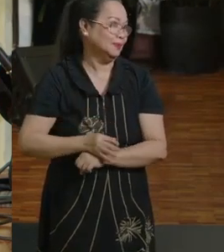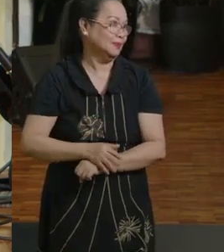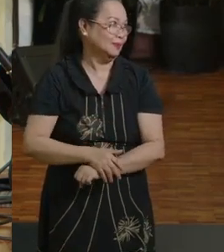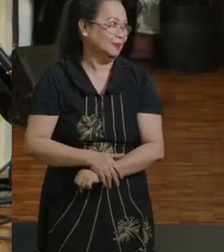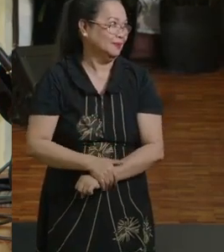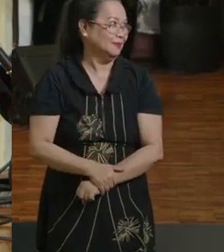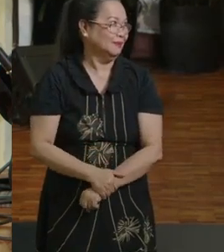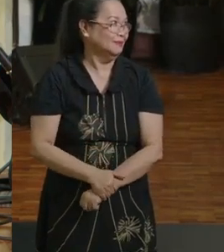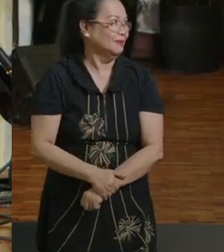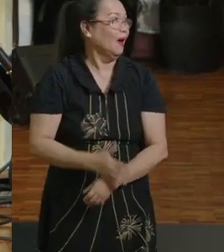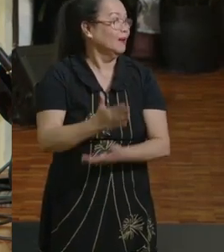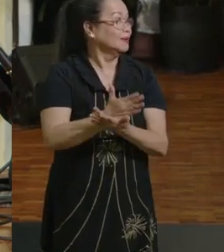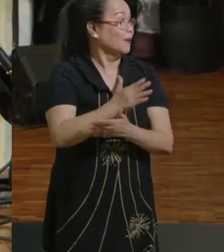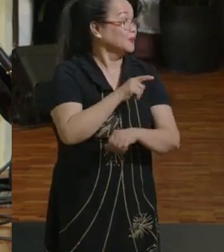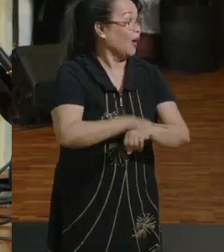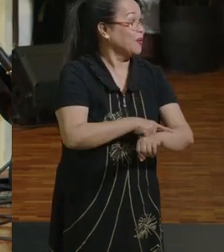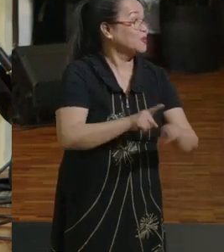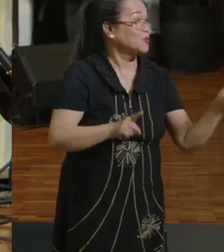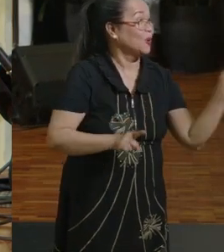Kung minsan,